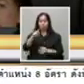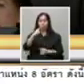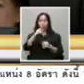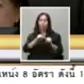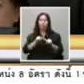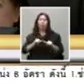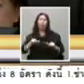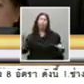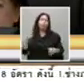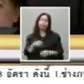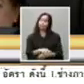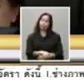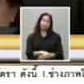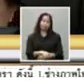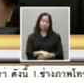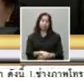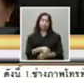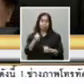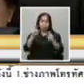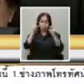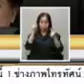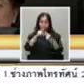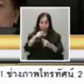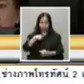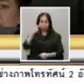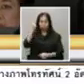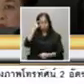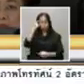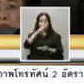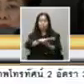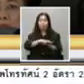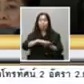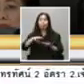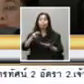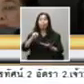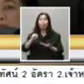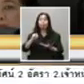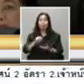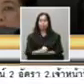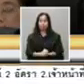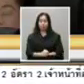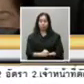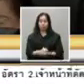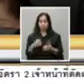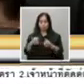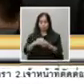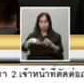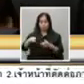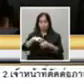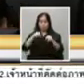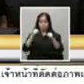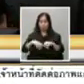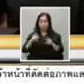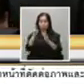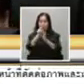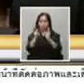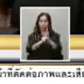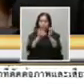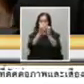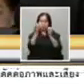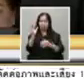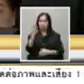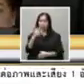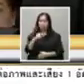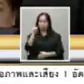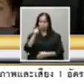านจริงๆแล้วประเด็นนี้ผมทราบดีด้วยมารยาทข้อตกลงของวิปเนี่ยไม่เหนือรัฐนูลหรอกครับในการจะอภิปรายรั